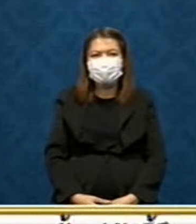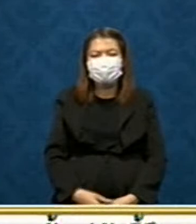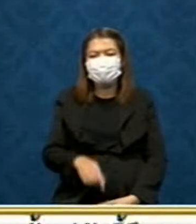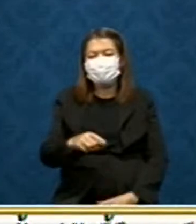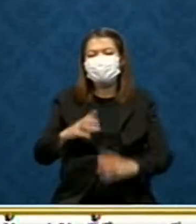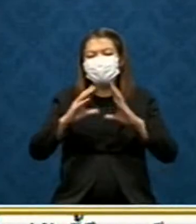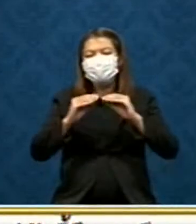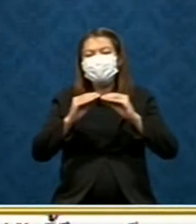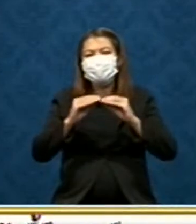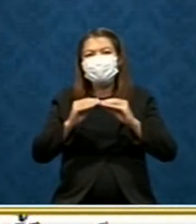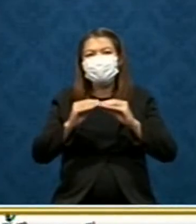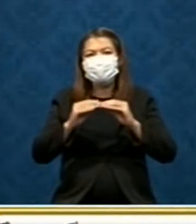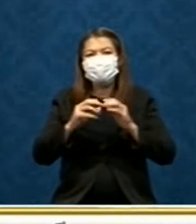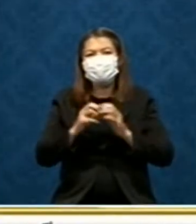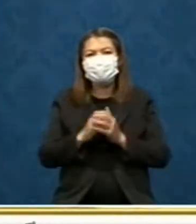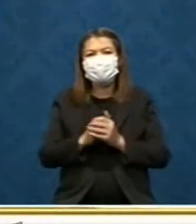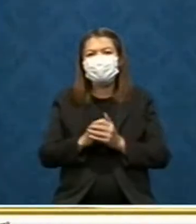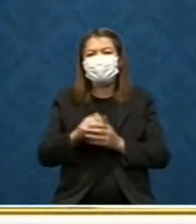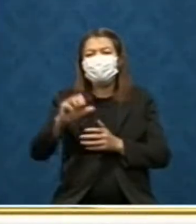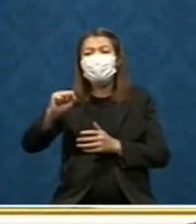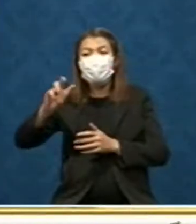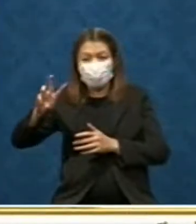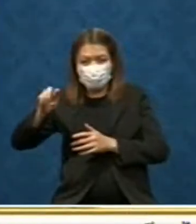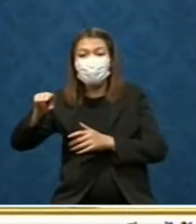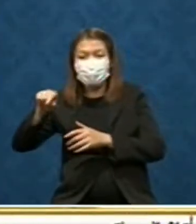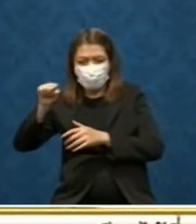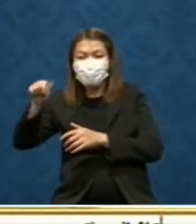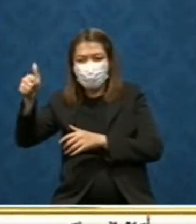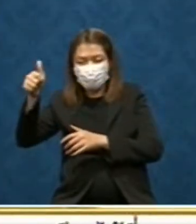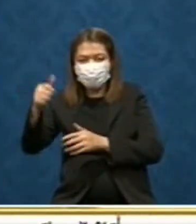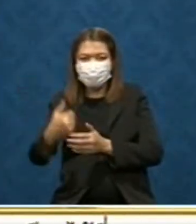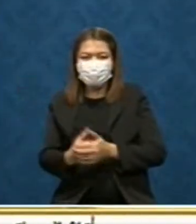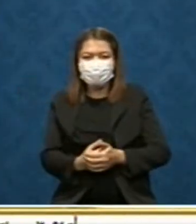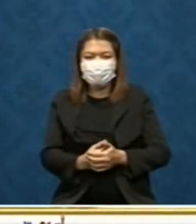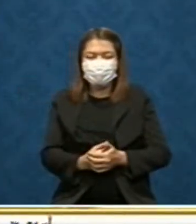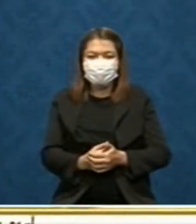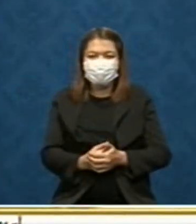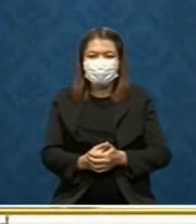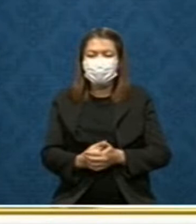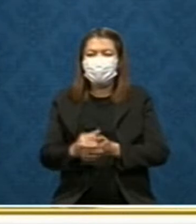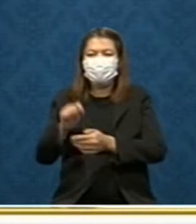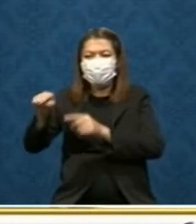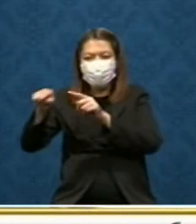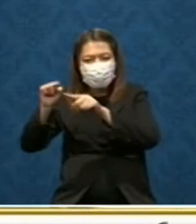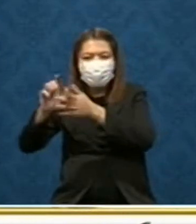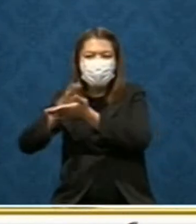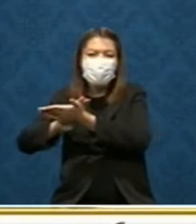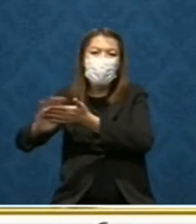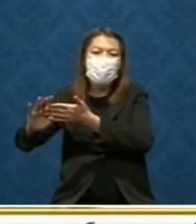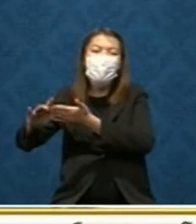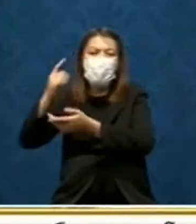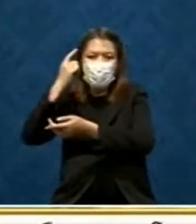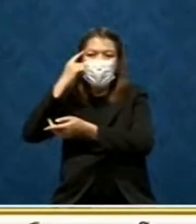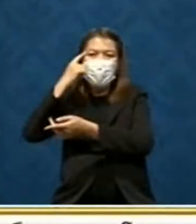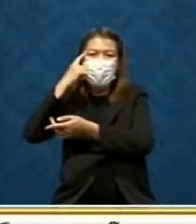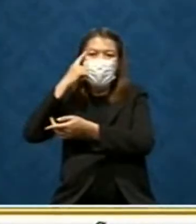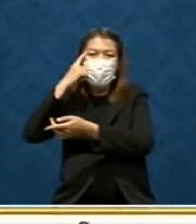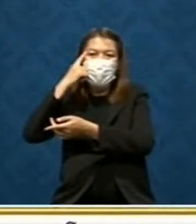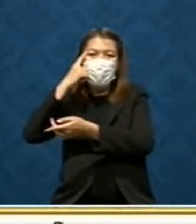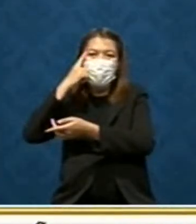ษา noก็สังได้อสภา หอเตรศเสท็สังหมดก็รู้กันี่